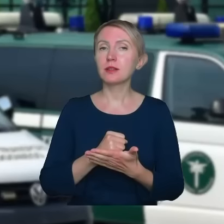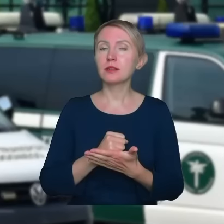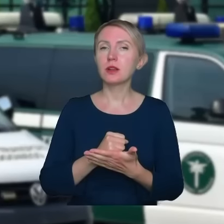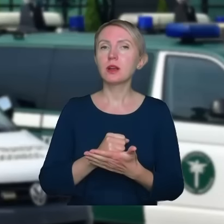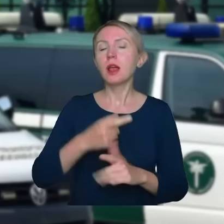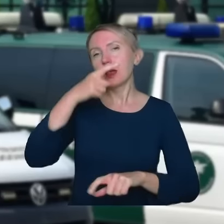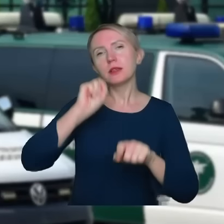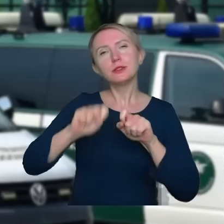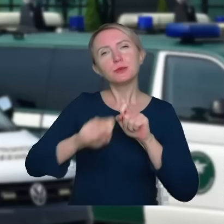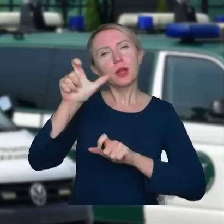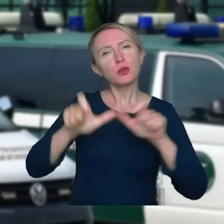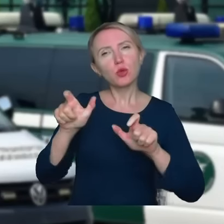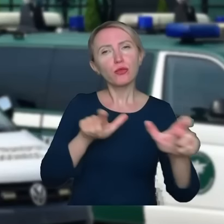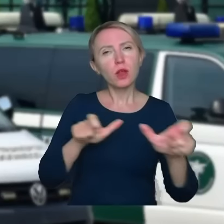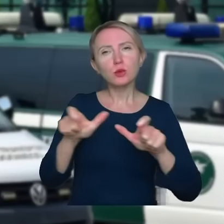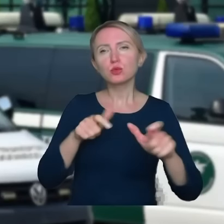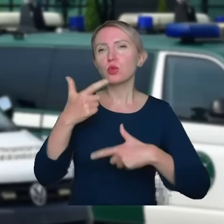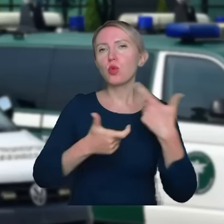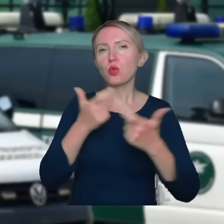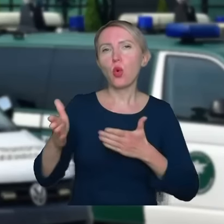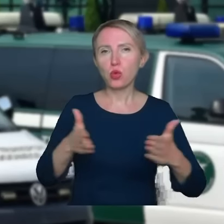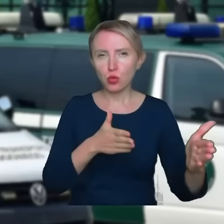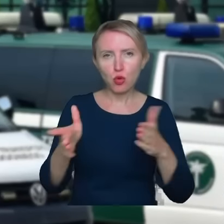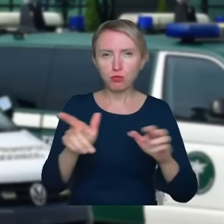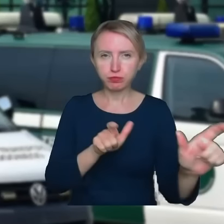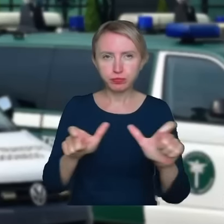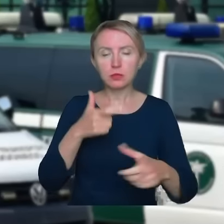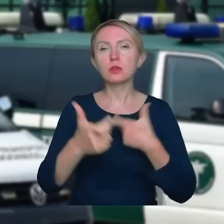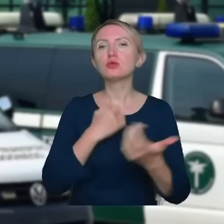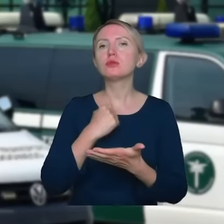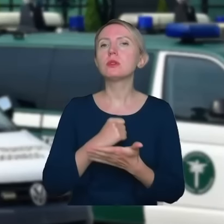inspektorów nadzoru drogowego, od sprawy